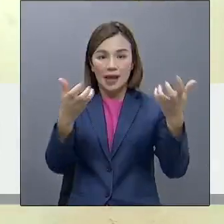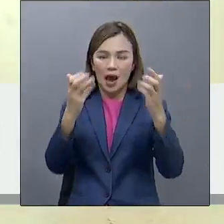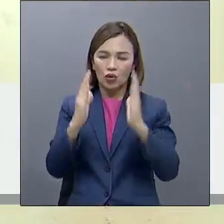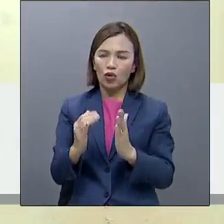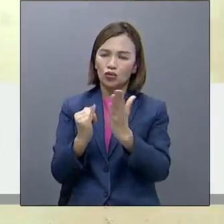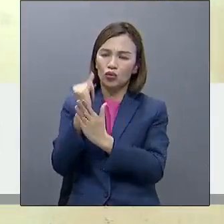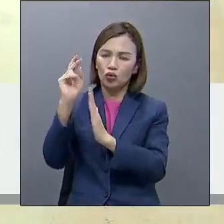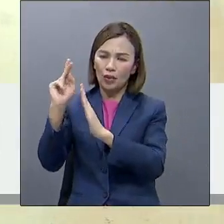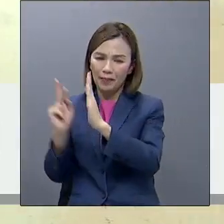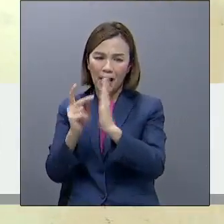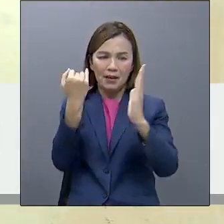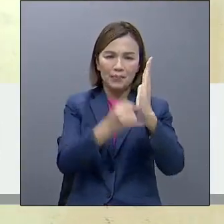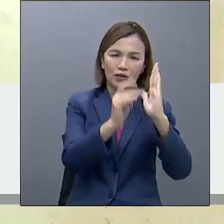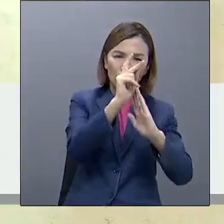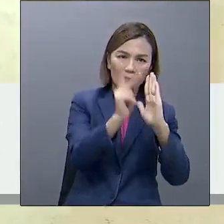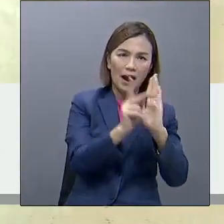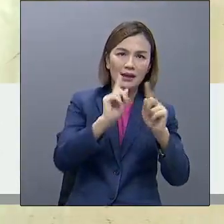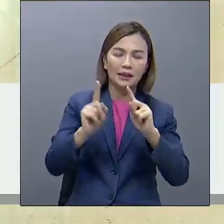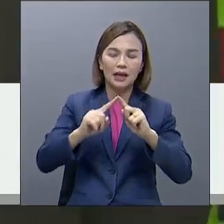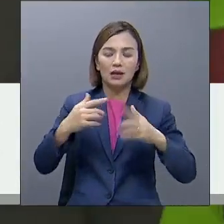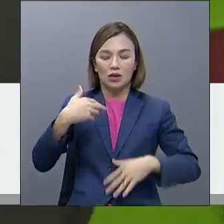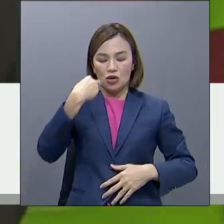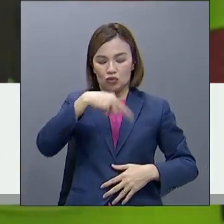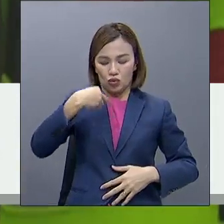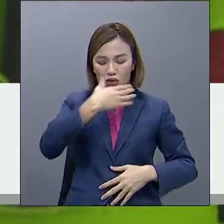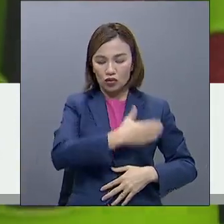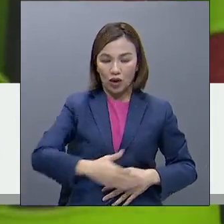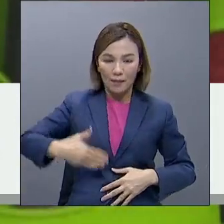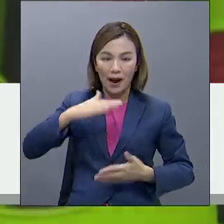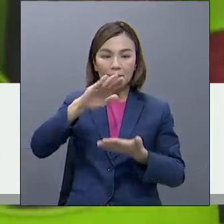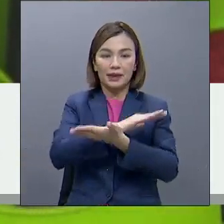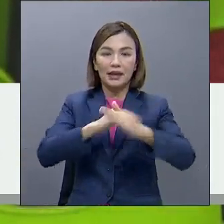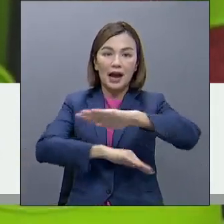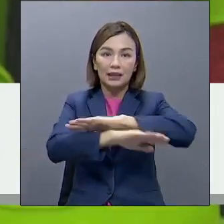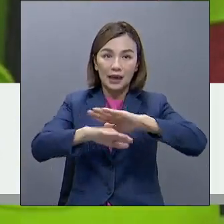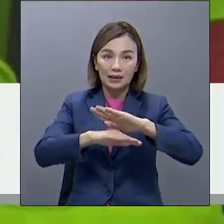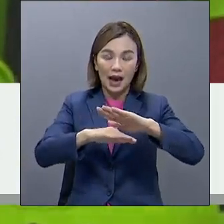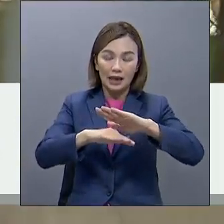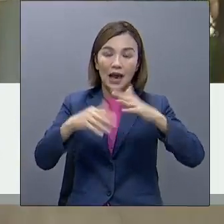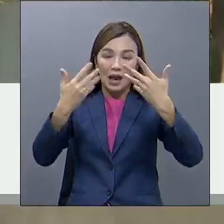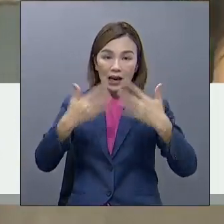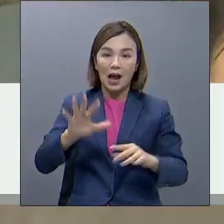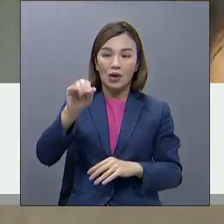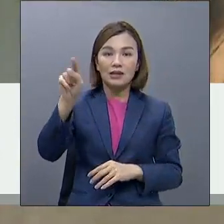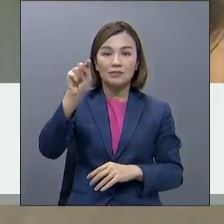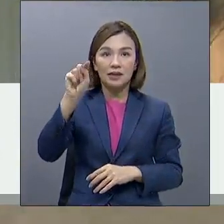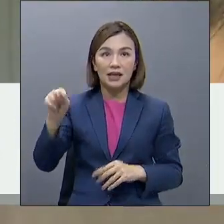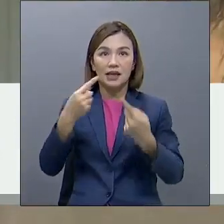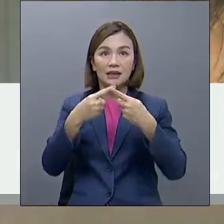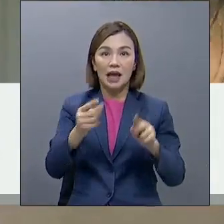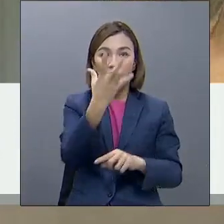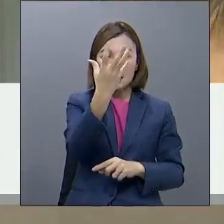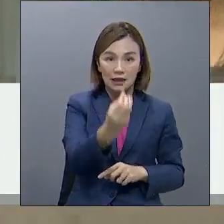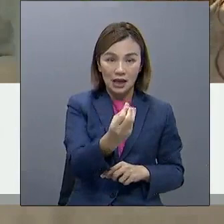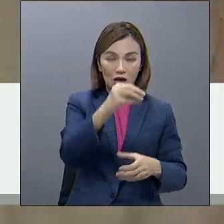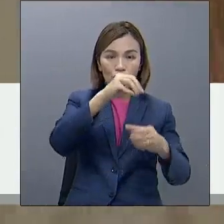สุขภาพเอกสารการเดินทางแล้วเสร็จไปกว่าครึ่งหนึ่งแต่ก็ยังมีบางส่วนที่ยังอยู่ระหว่างคัดกรองที่มณฑล